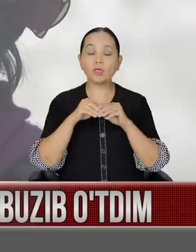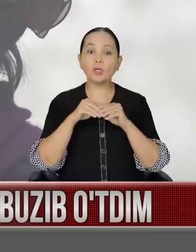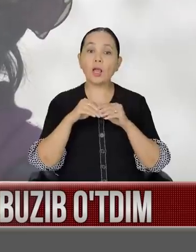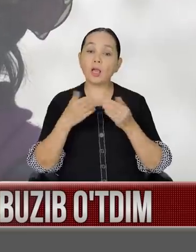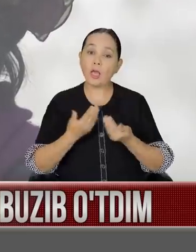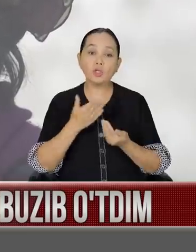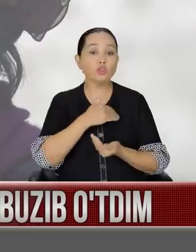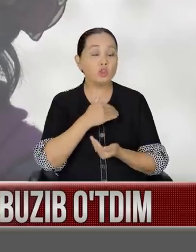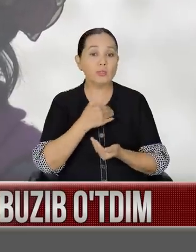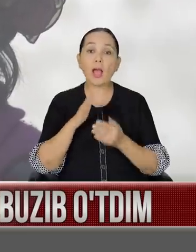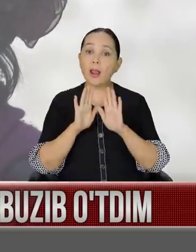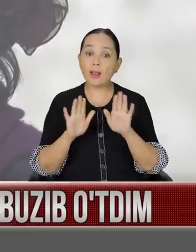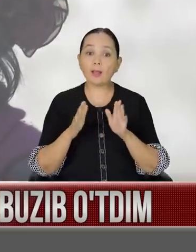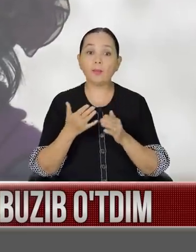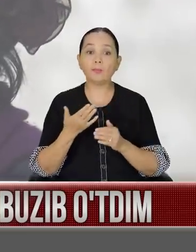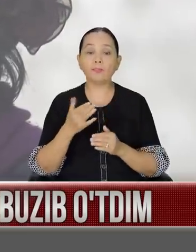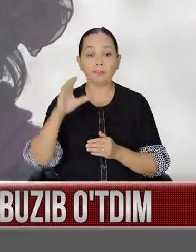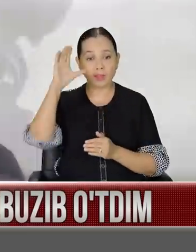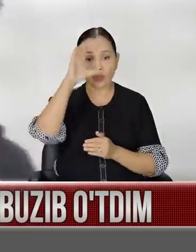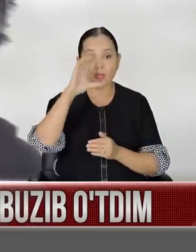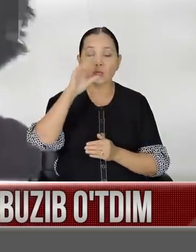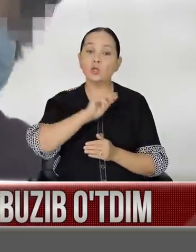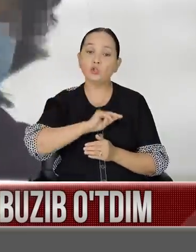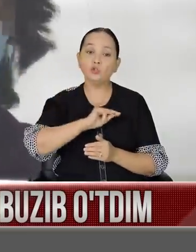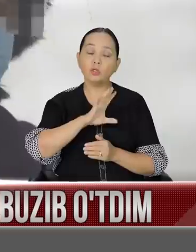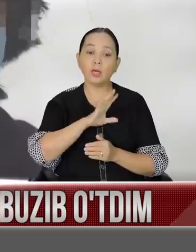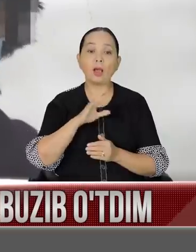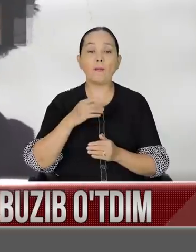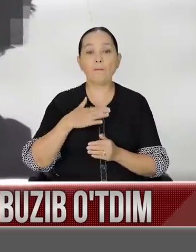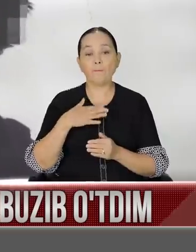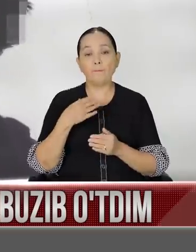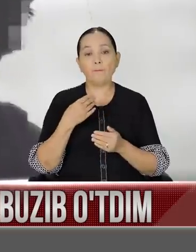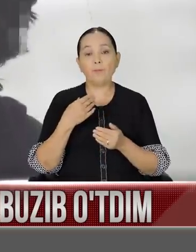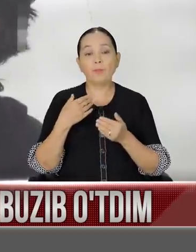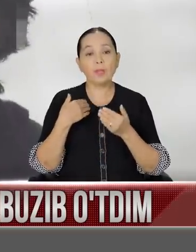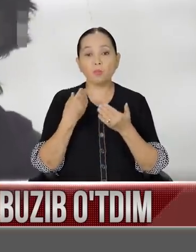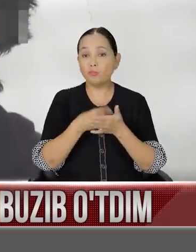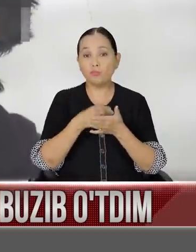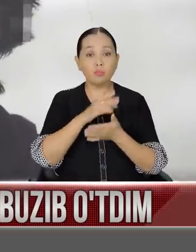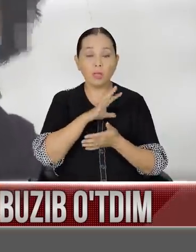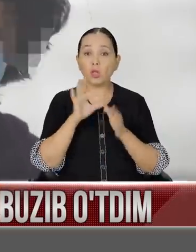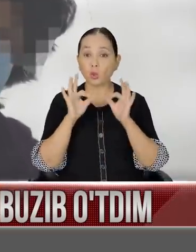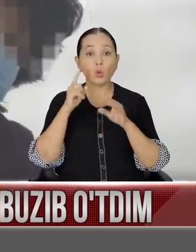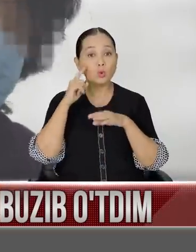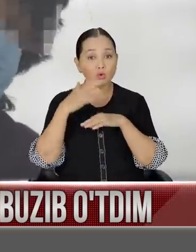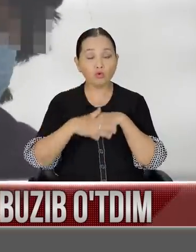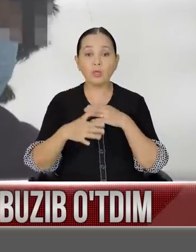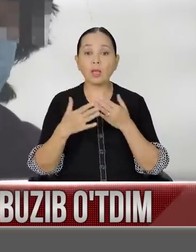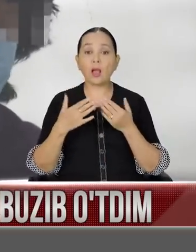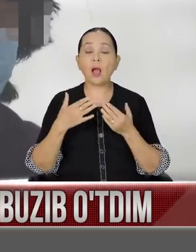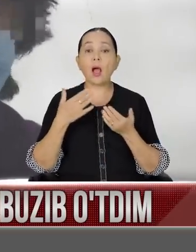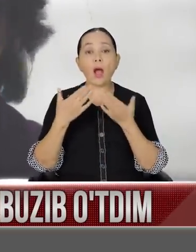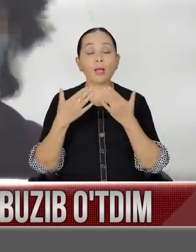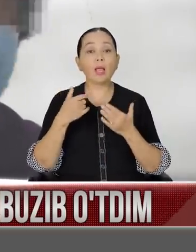bag'rida yashashni istagan. Lekin O'zbekistonda ishlardim, menga kun yo'g'di bu yoqda. Akasilar to'g'ri tushuninglar, menga bu yoqda